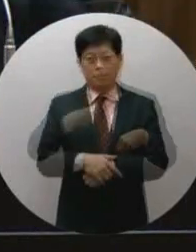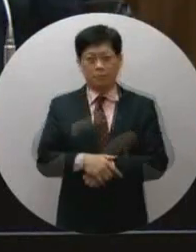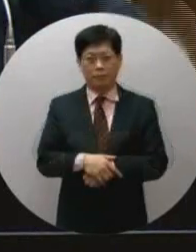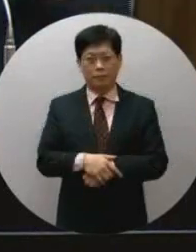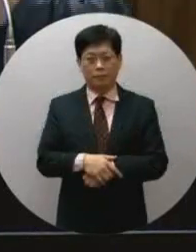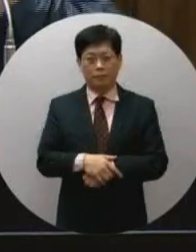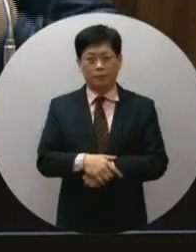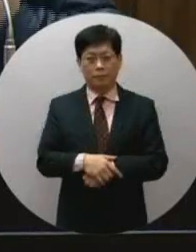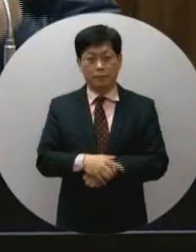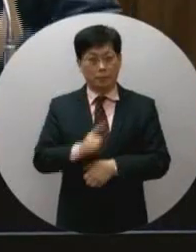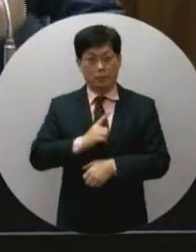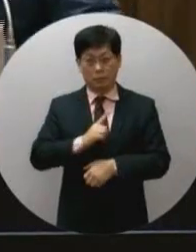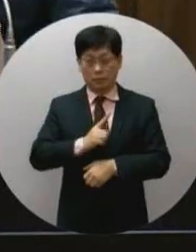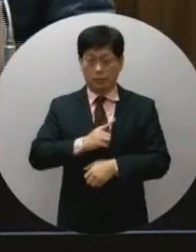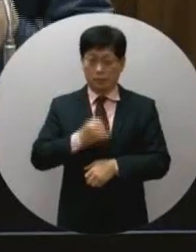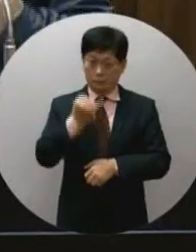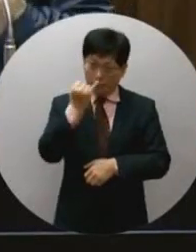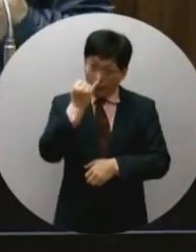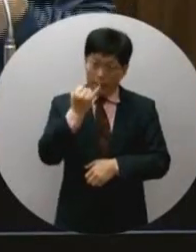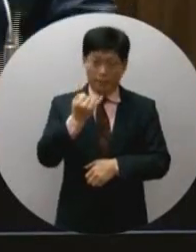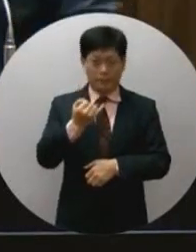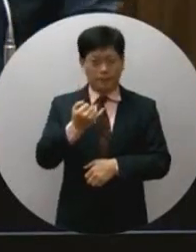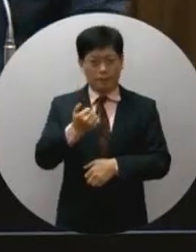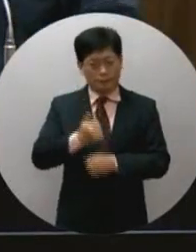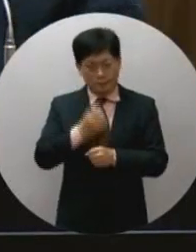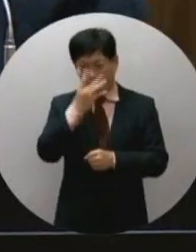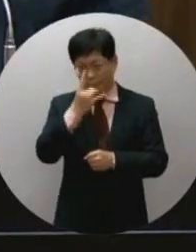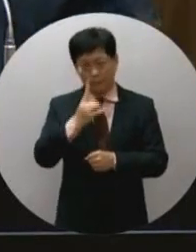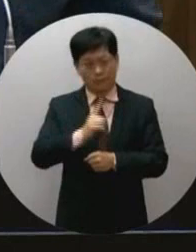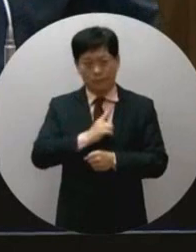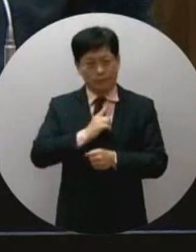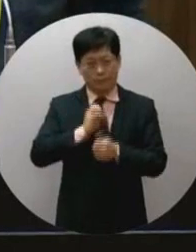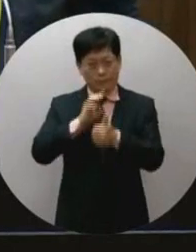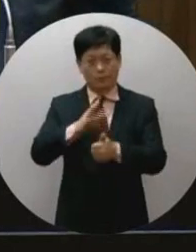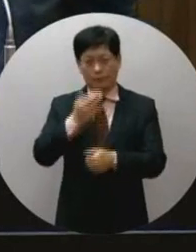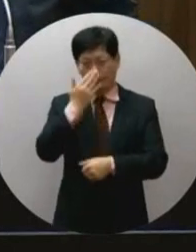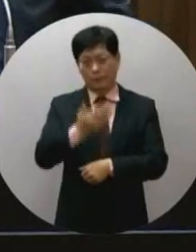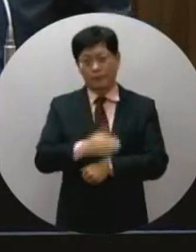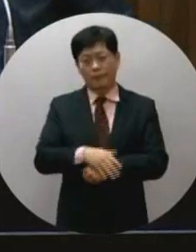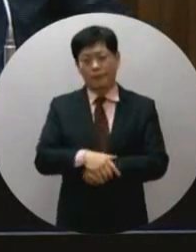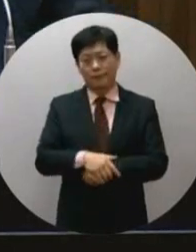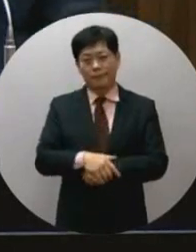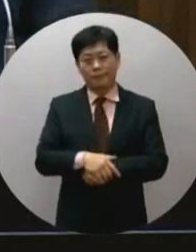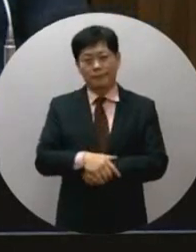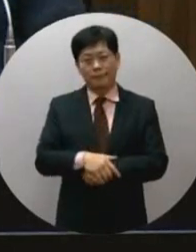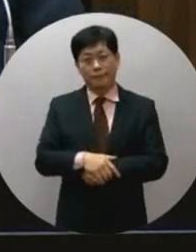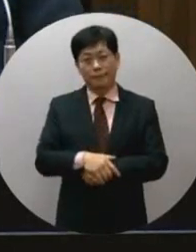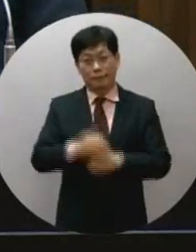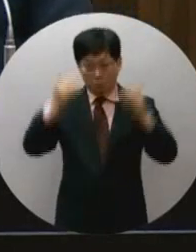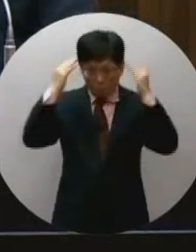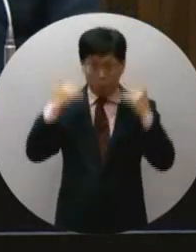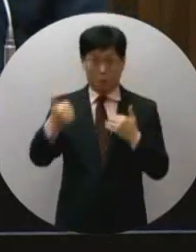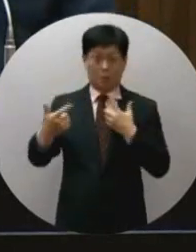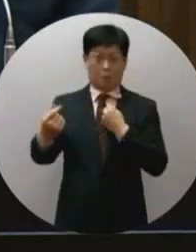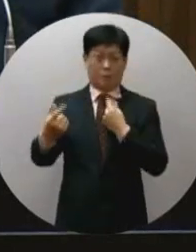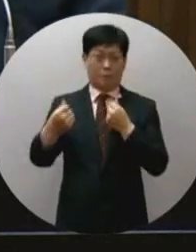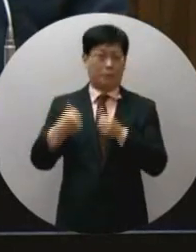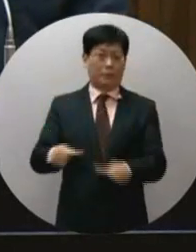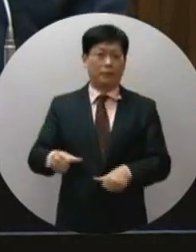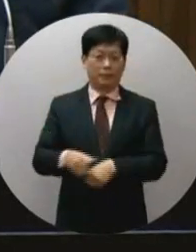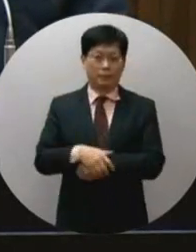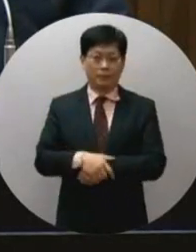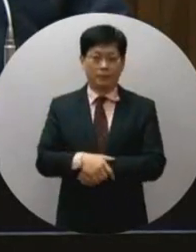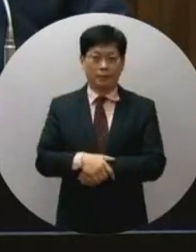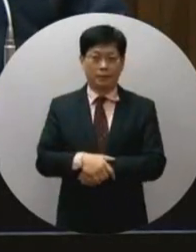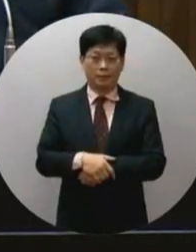吗？ 这个还是回应给人民看嘛？但我讲啊，就是说他们为什么会这样？因为很简单，你想想看哈，赖